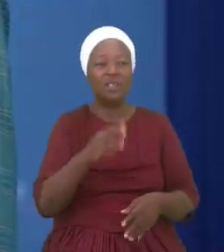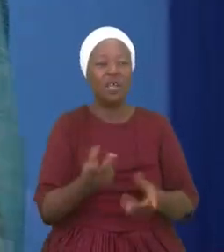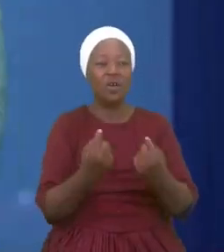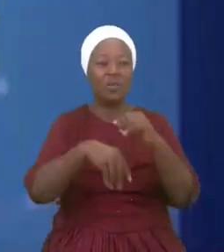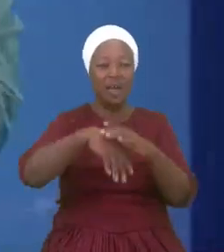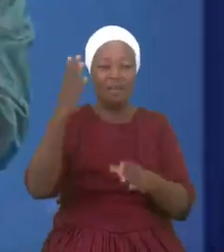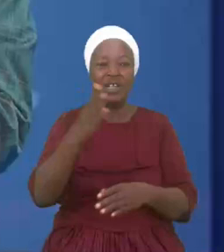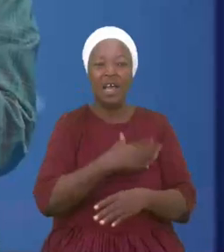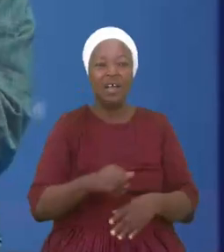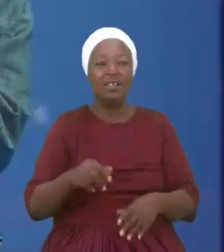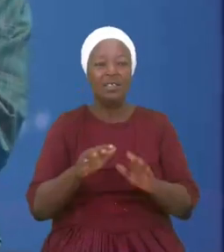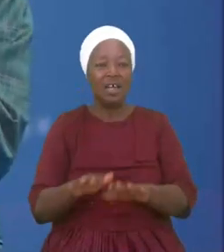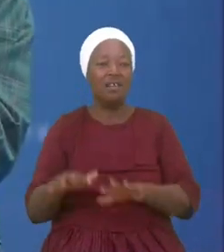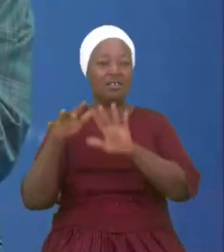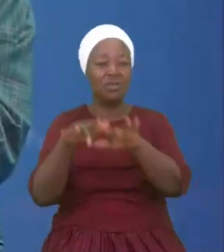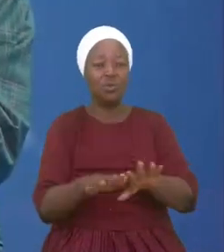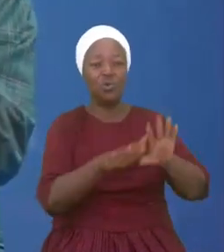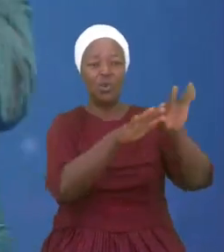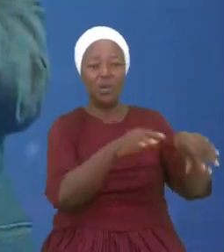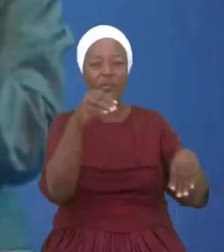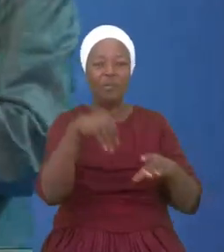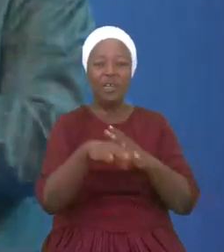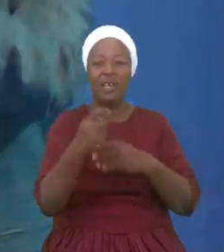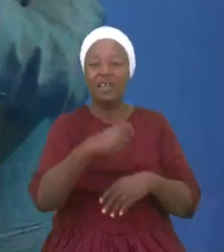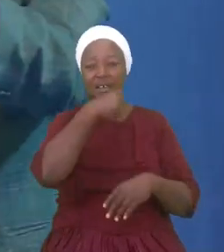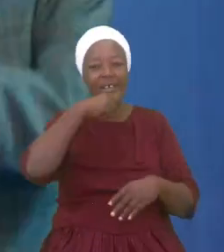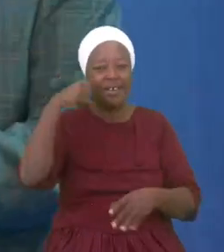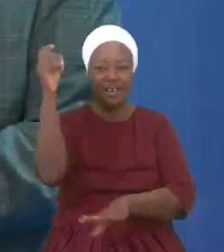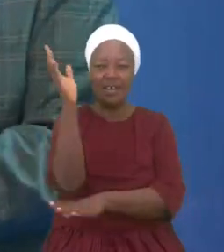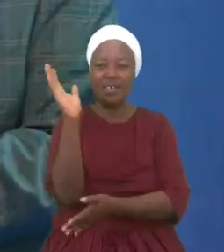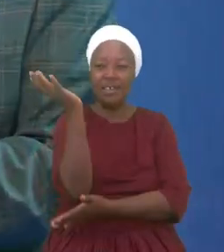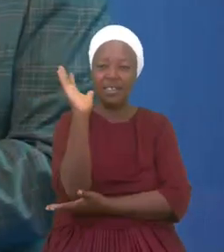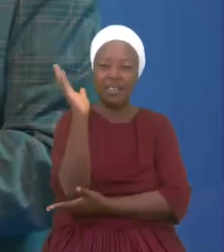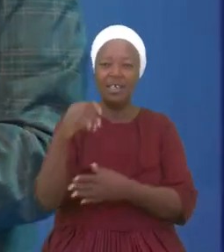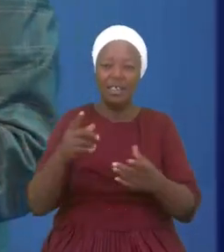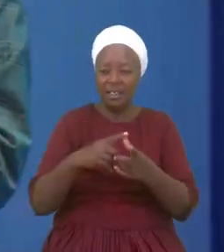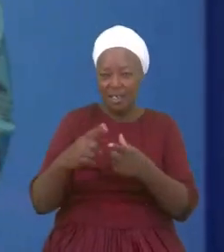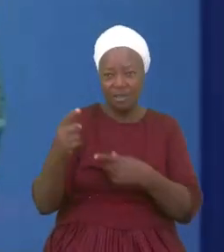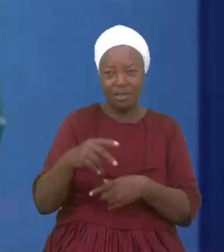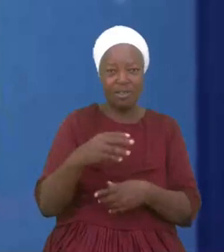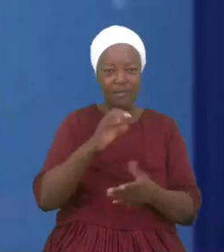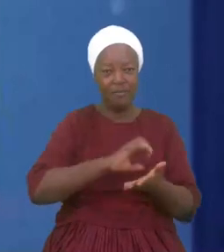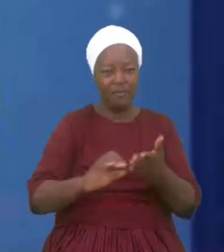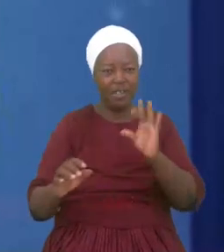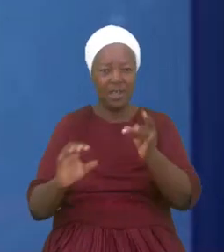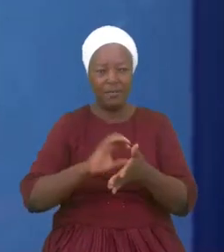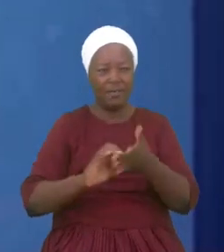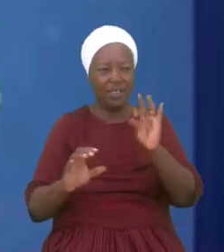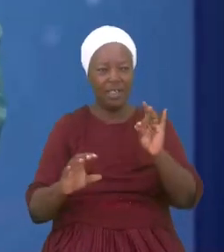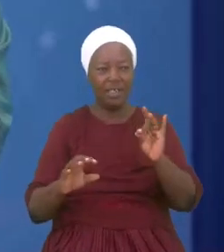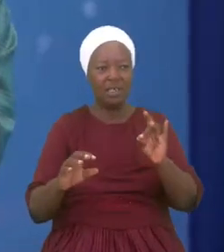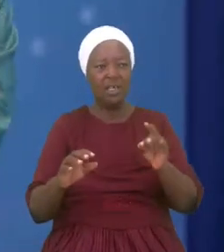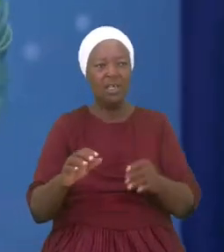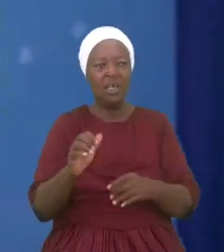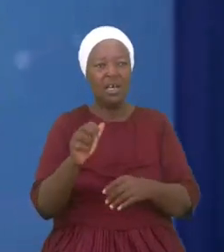à la bouche car des eaux charges des eaux dans le désert et des ruisseaux dans la solitude